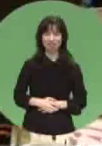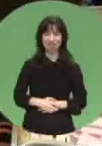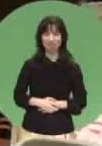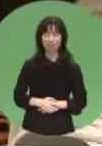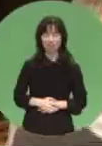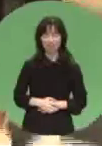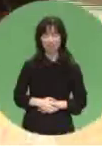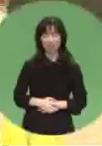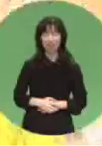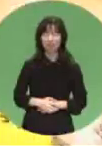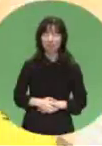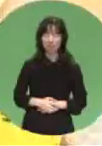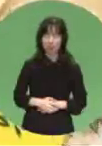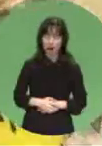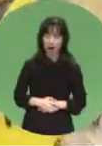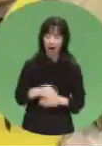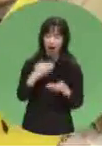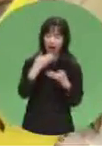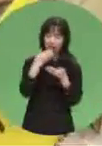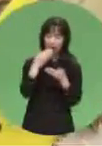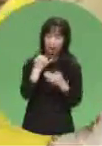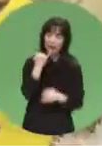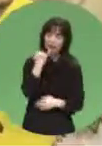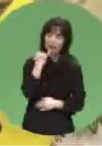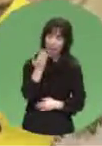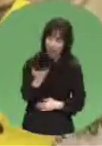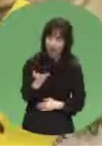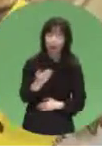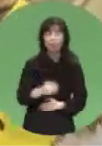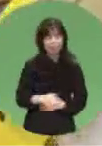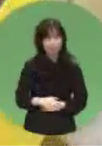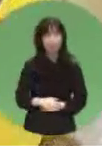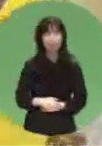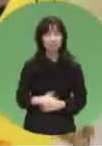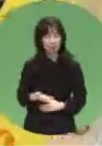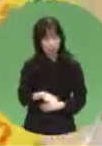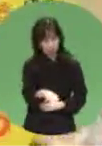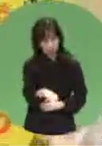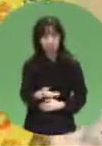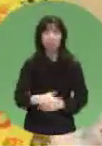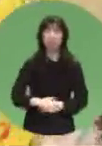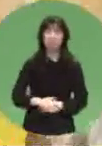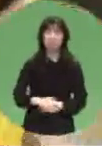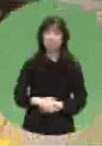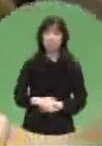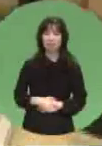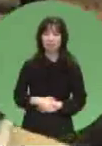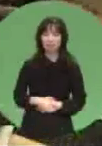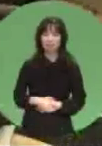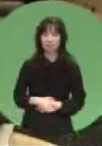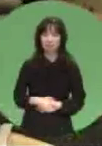木大根、 はい、試食どうですか？ いいんですか？ はい、どうぞ。